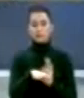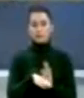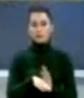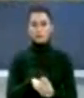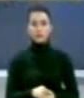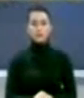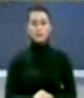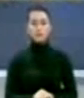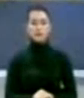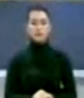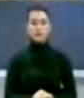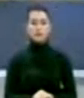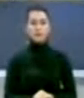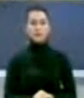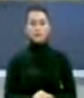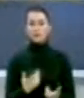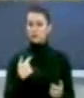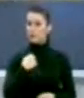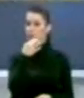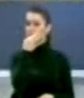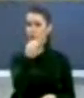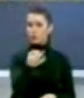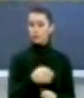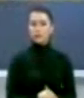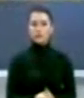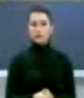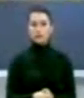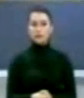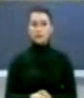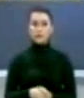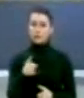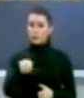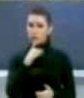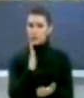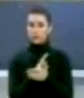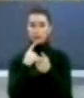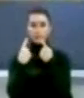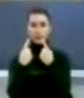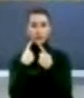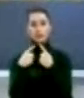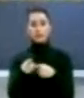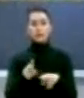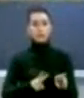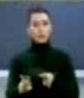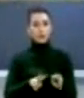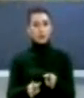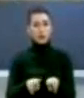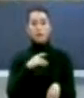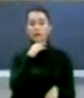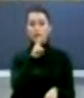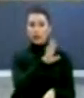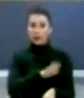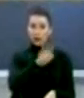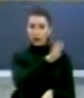antikushtetuese. E tash, i kom disa pytje. A jeni marrë vesh që gjyqtarët në veri